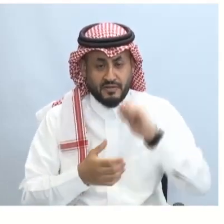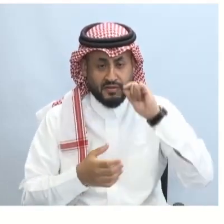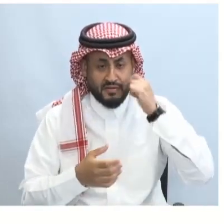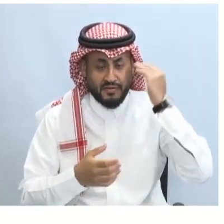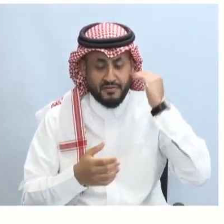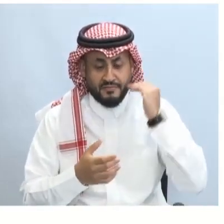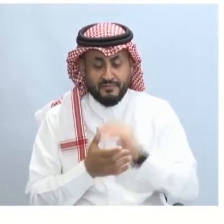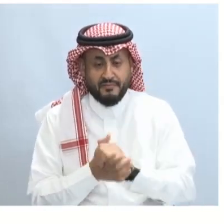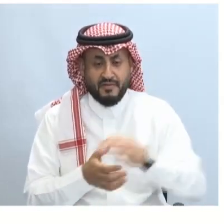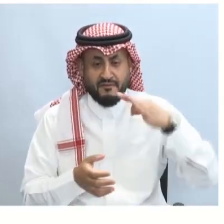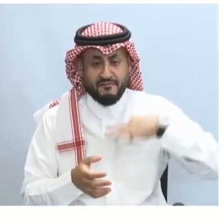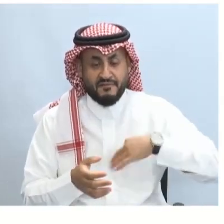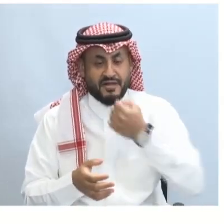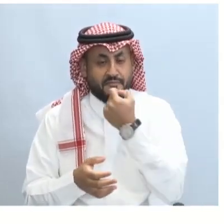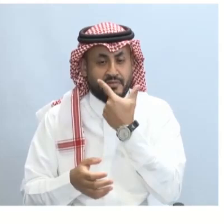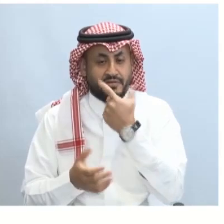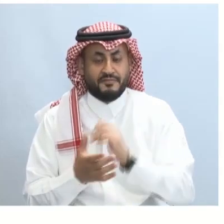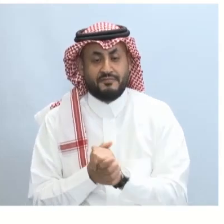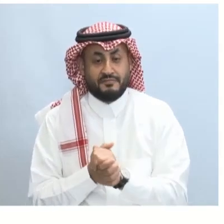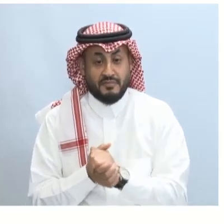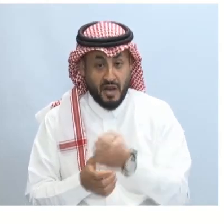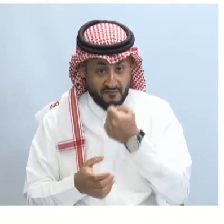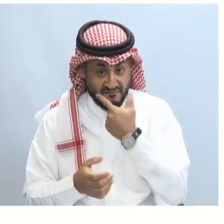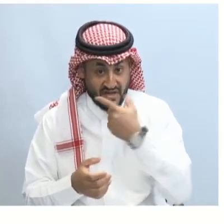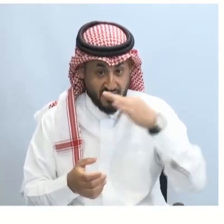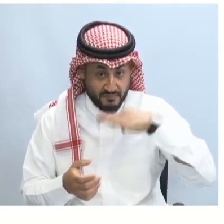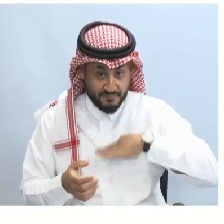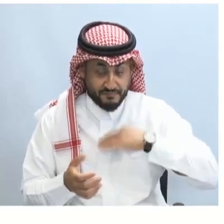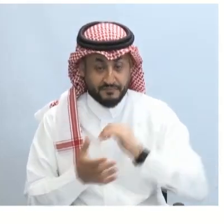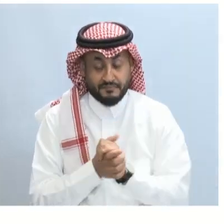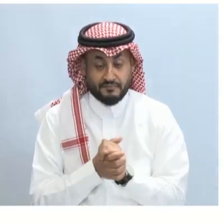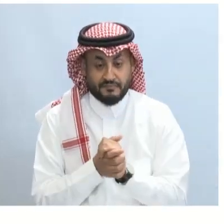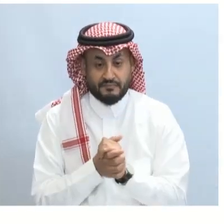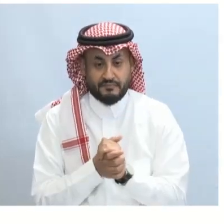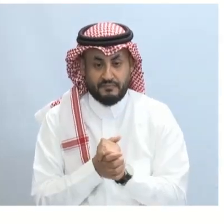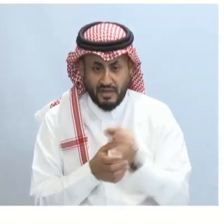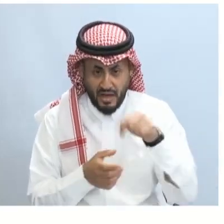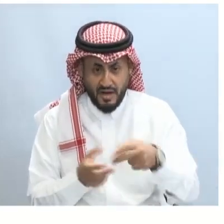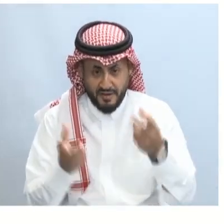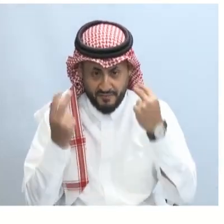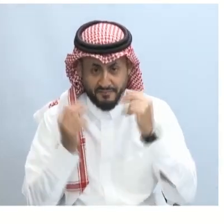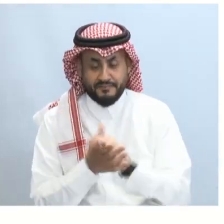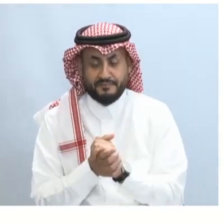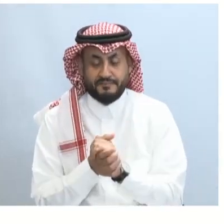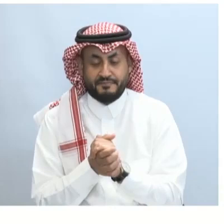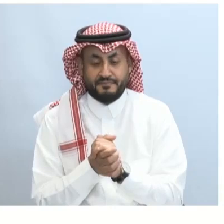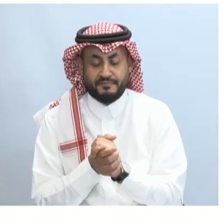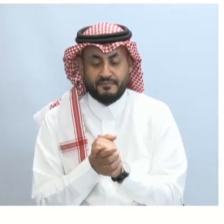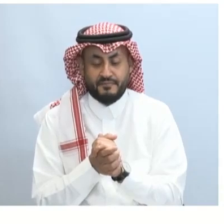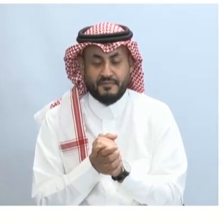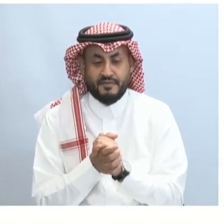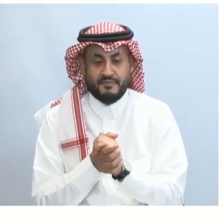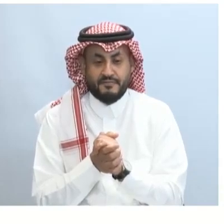او الطالبه فائده التبسم هل للابتسامه فائده سنتعرف على ذلك بعد